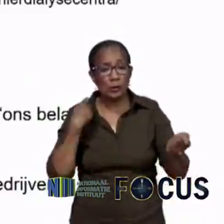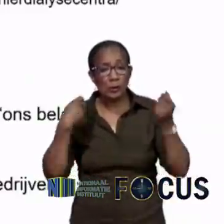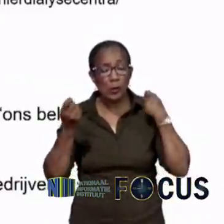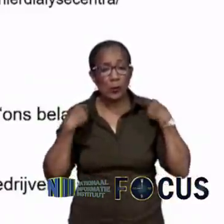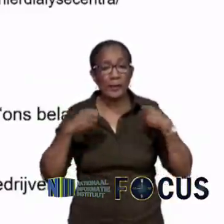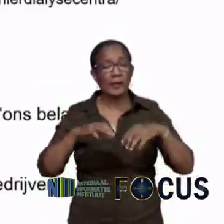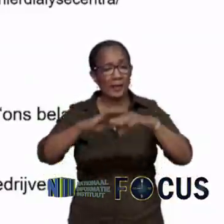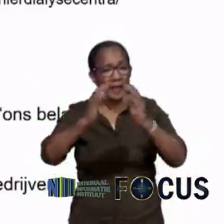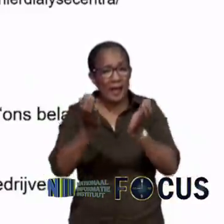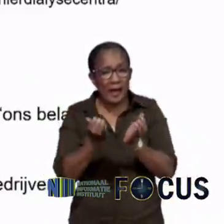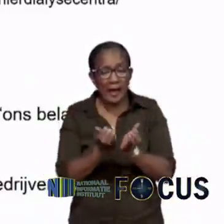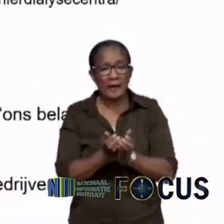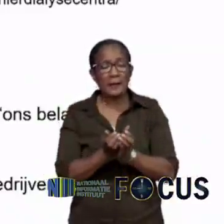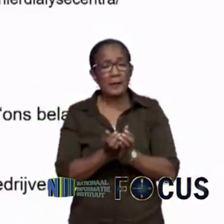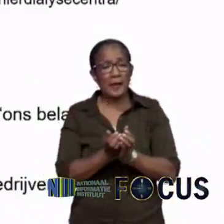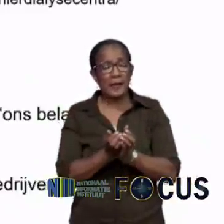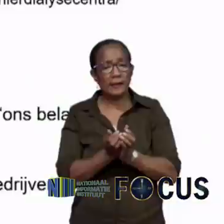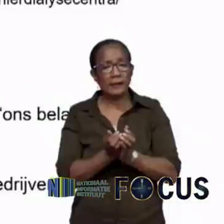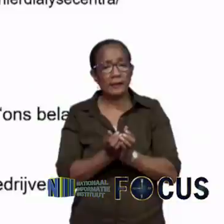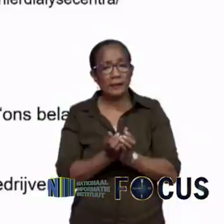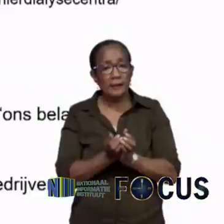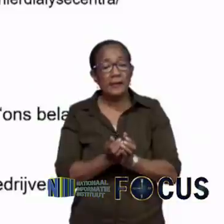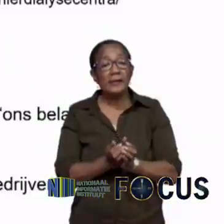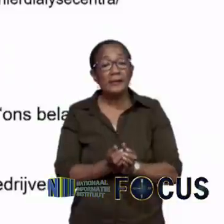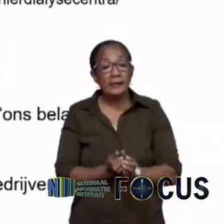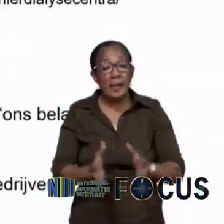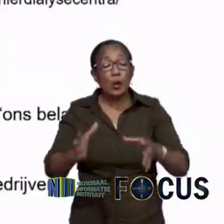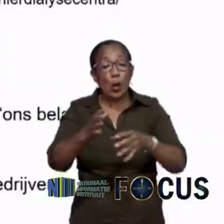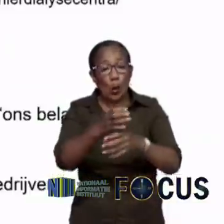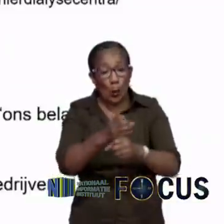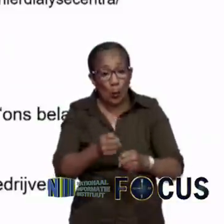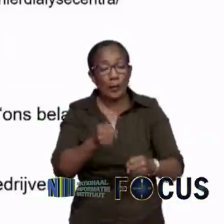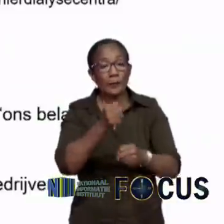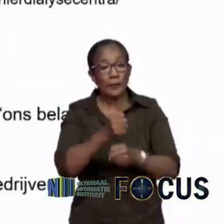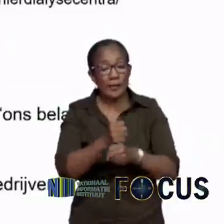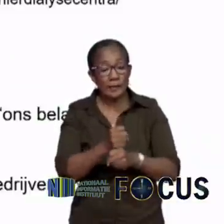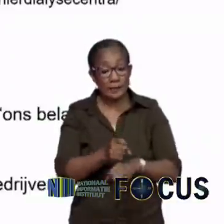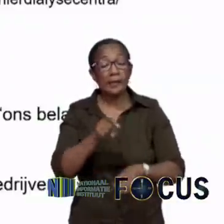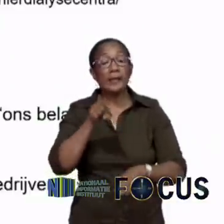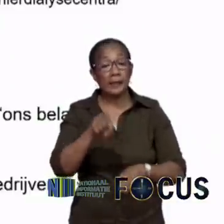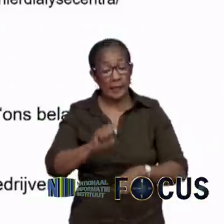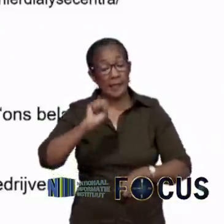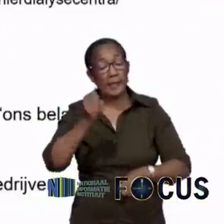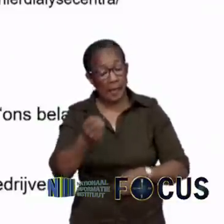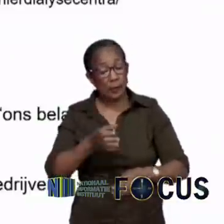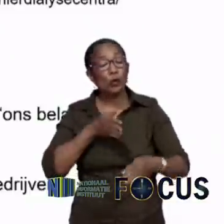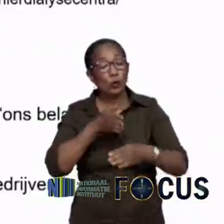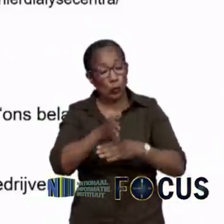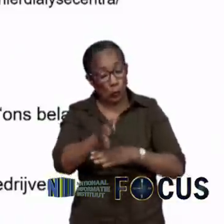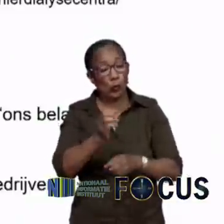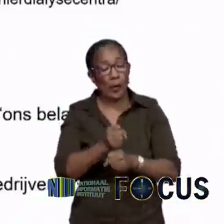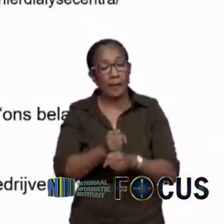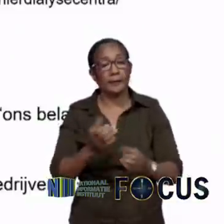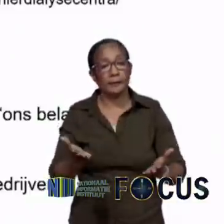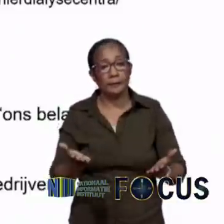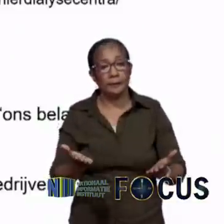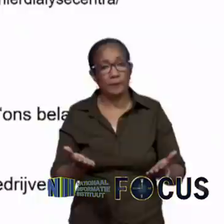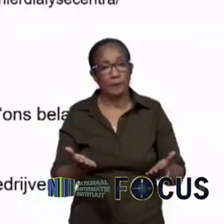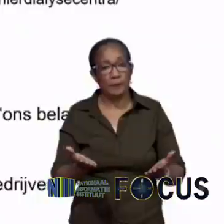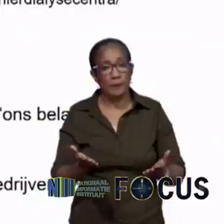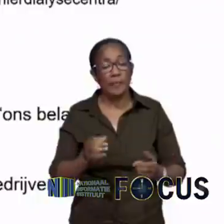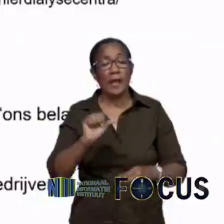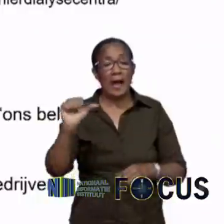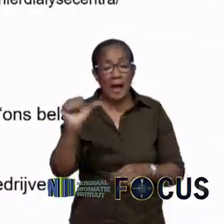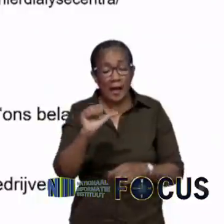biertiwenkri, allemaal dat die na sawekari essentiële diensten en de dat die kan roko godoro.